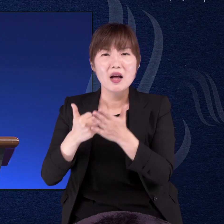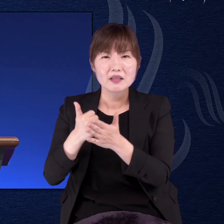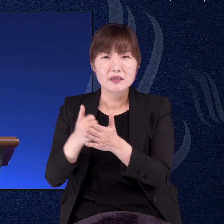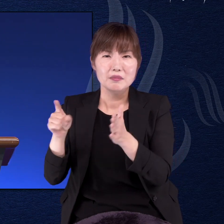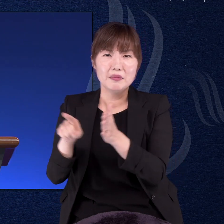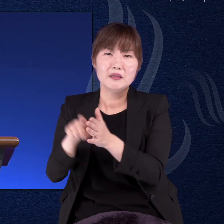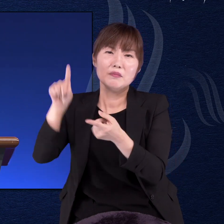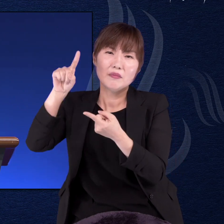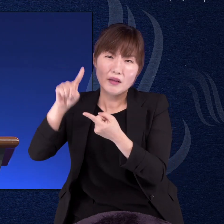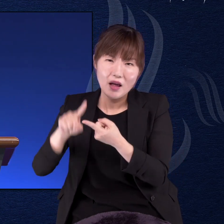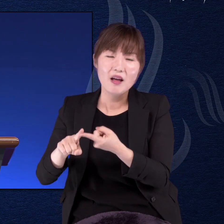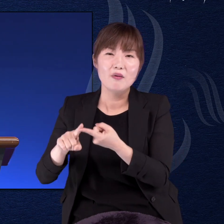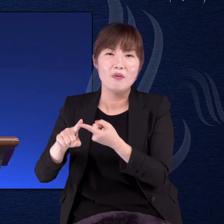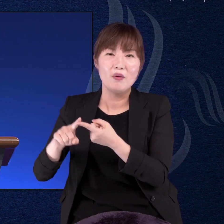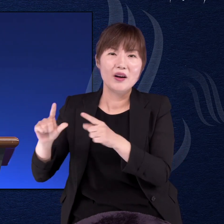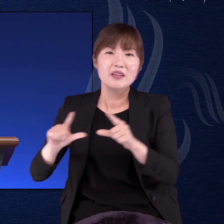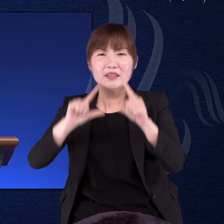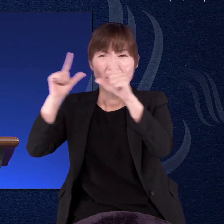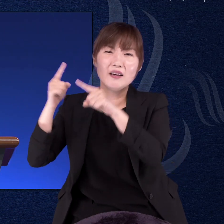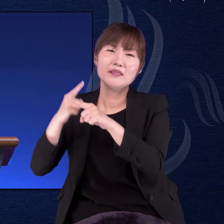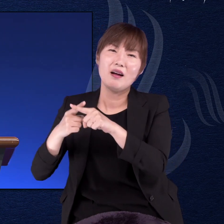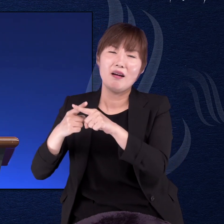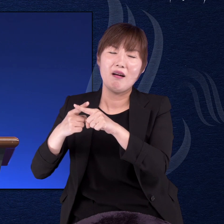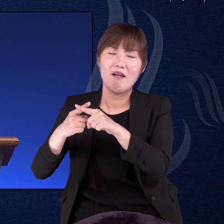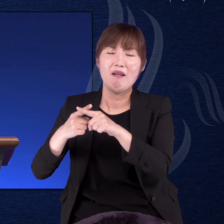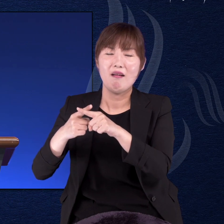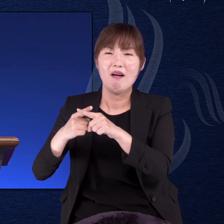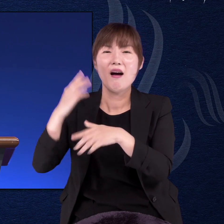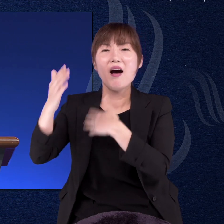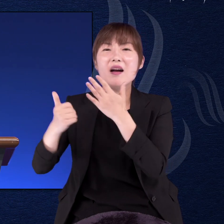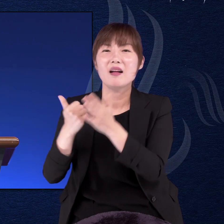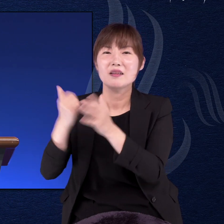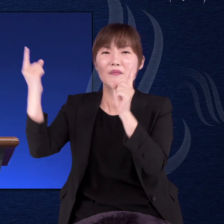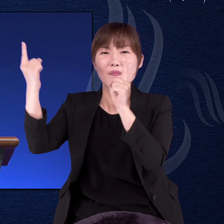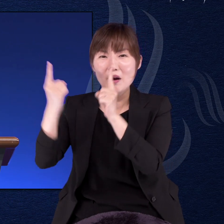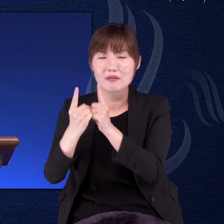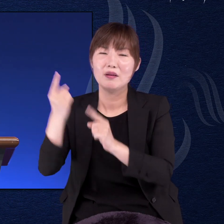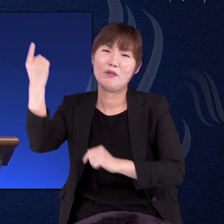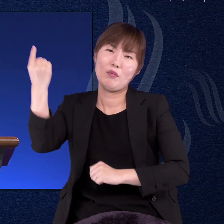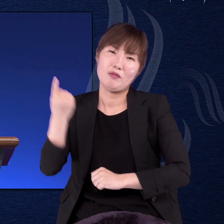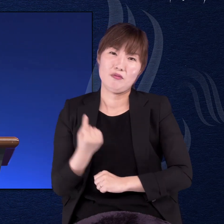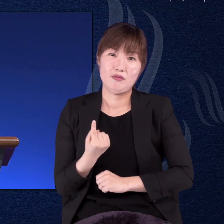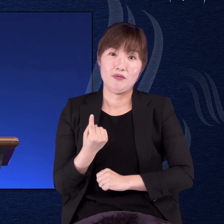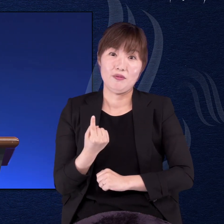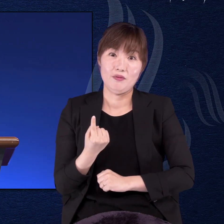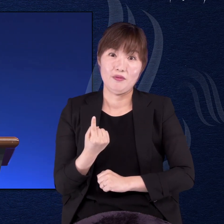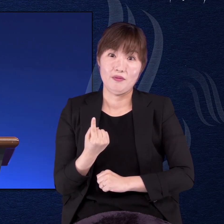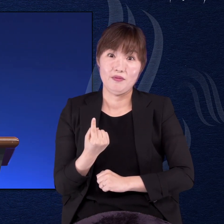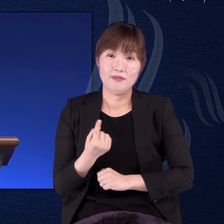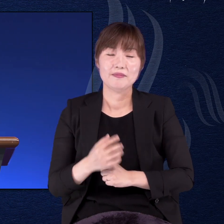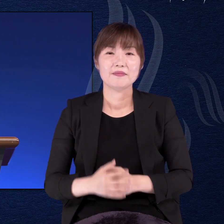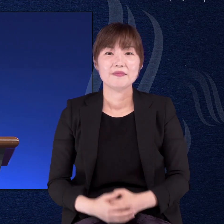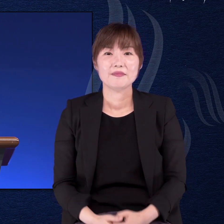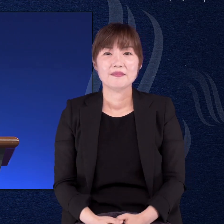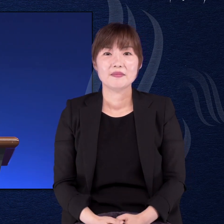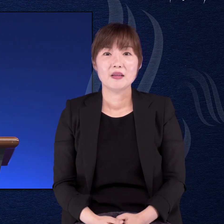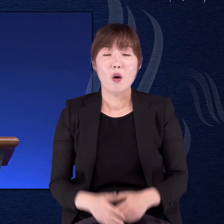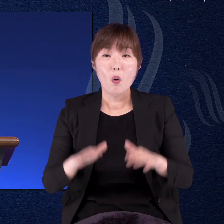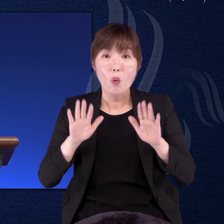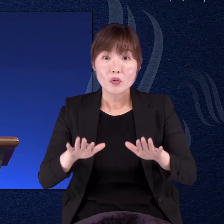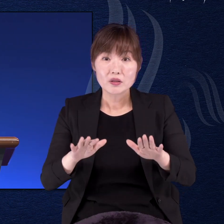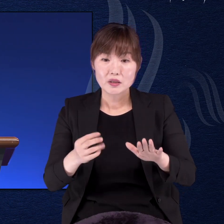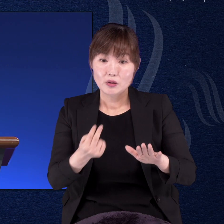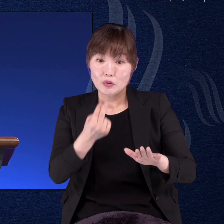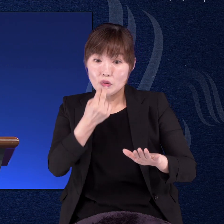아이들에게도 그 날이 있음을 알려주셔야 합니다. 우리가 오늘 왜 숨쉬고 있는지,